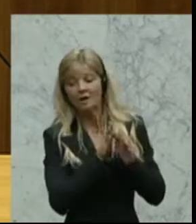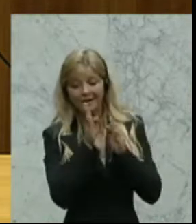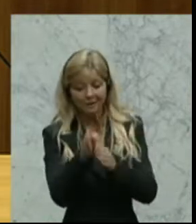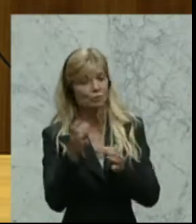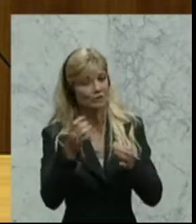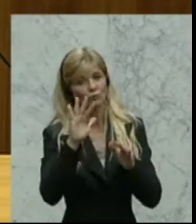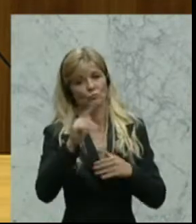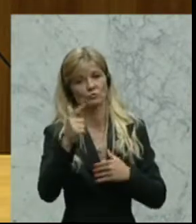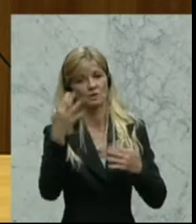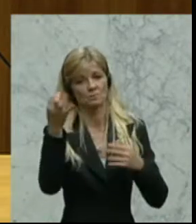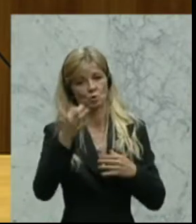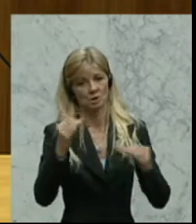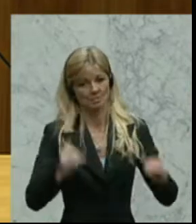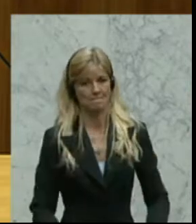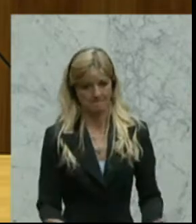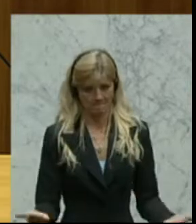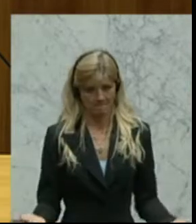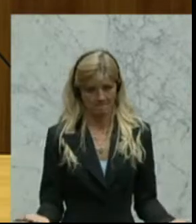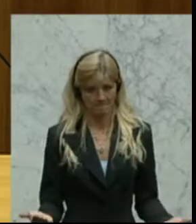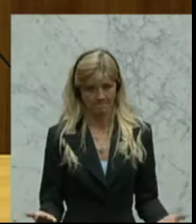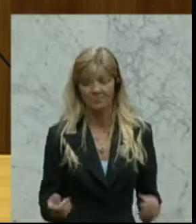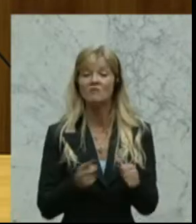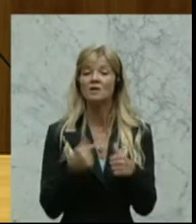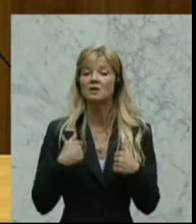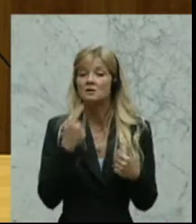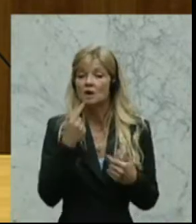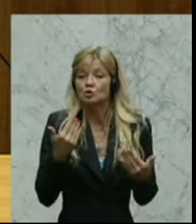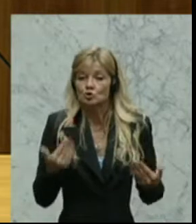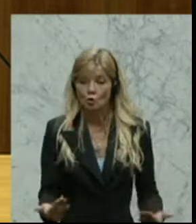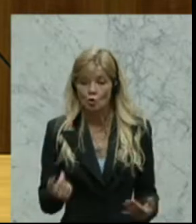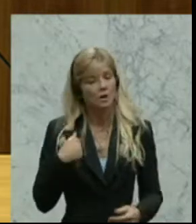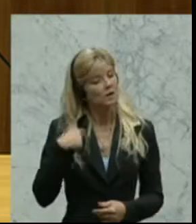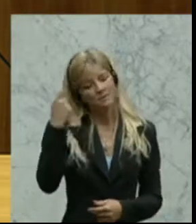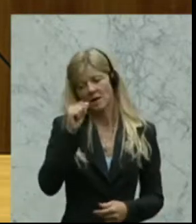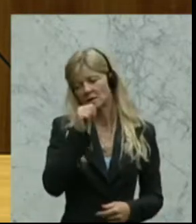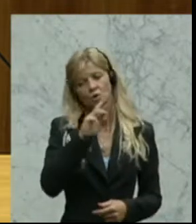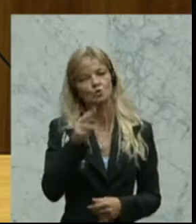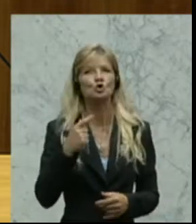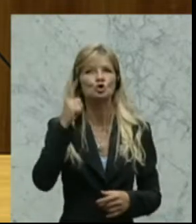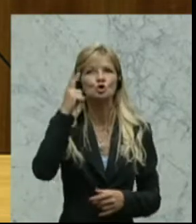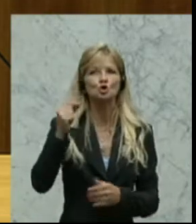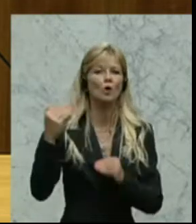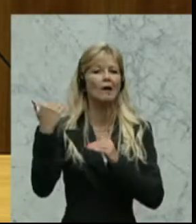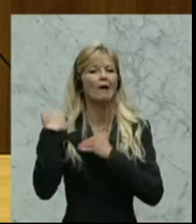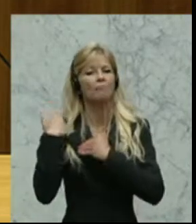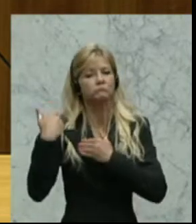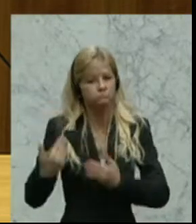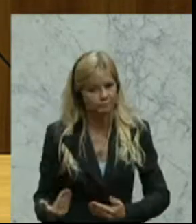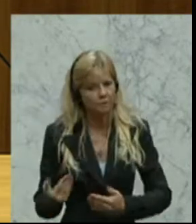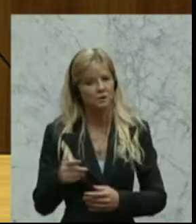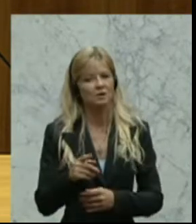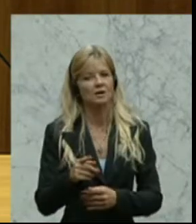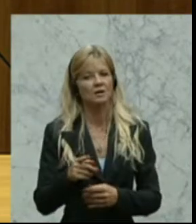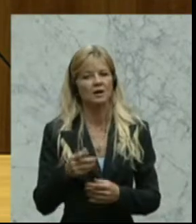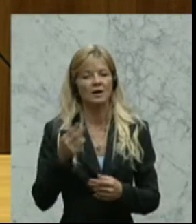dann meine ich aber nicht nur eine Steuerentlastung, die finanziert wird auf dem, was